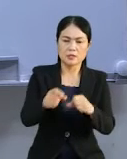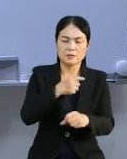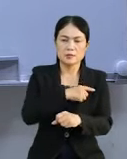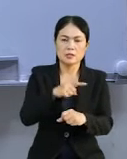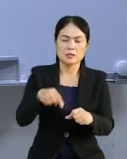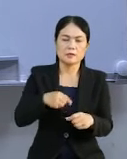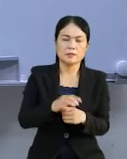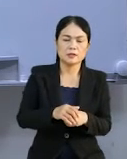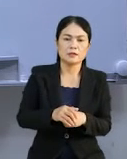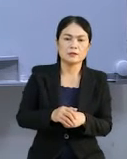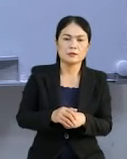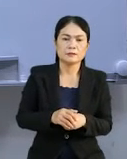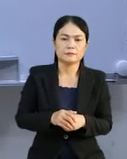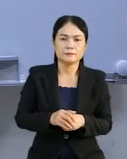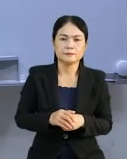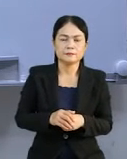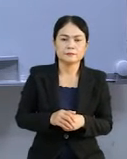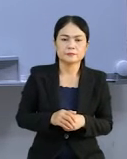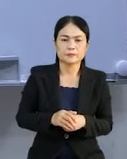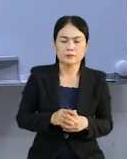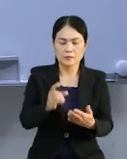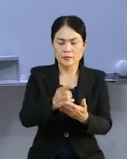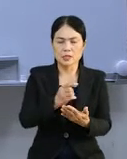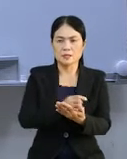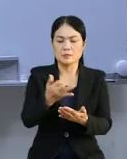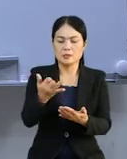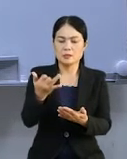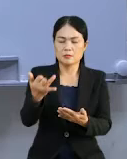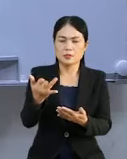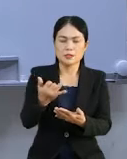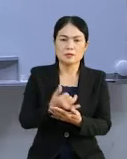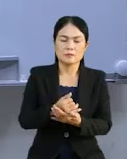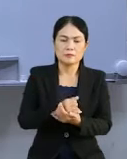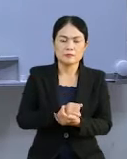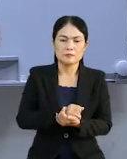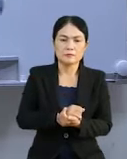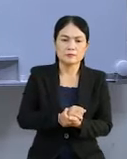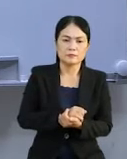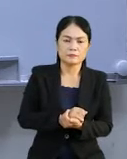dưỡng cứ mê điên ti bằng phí